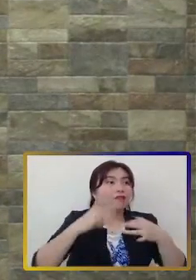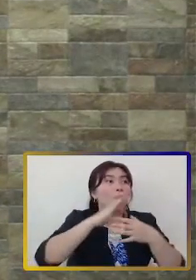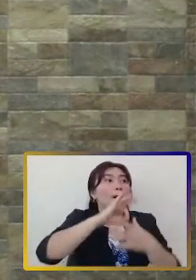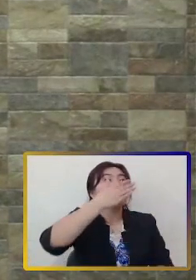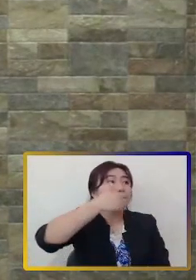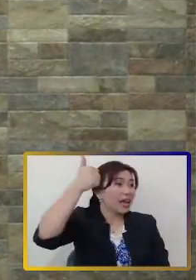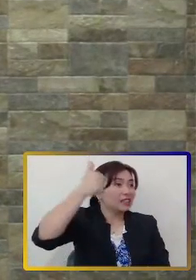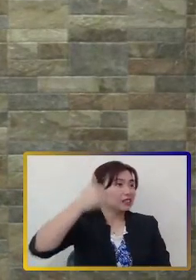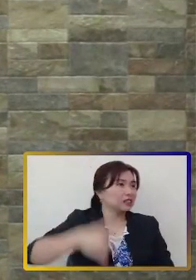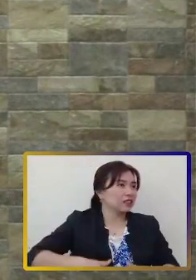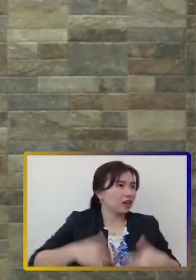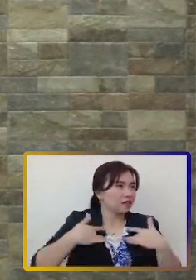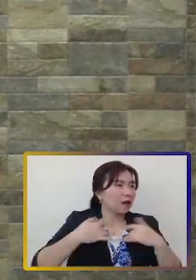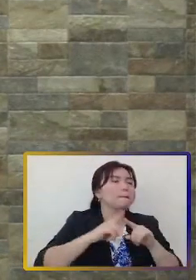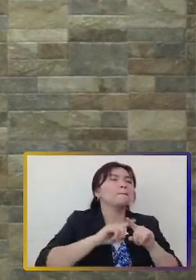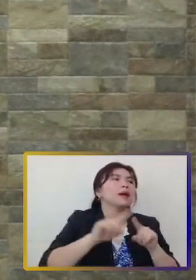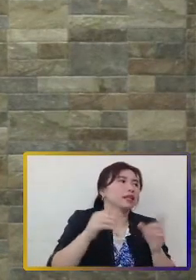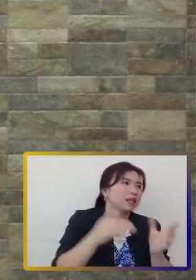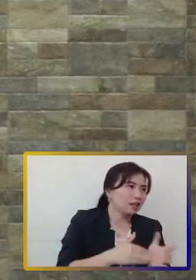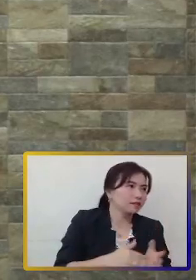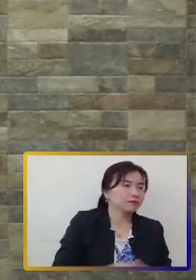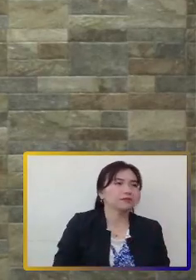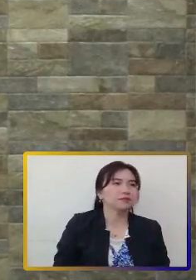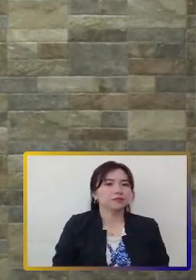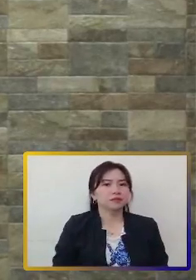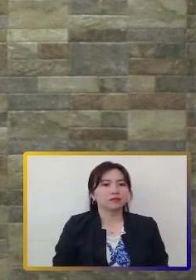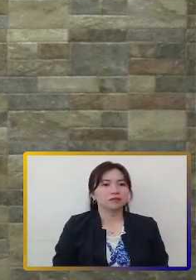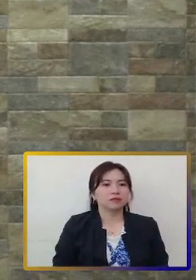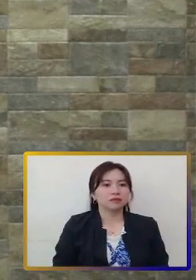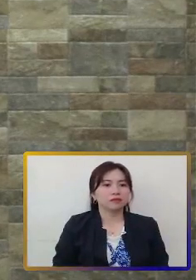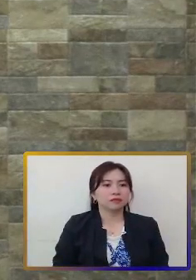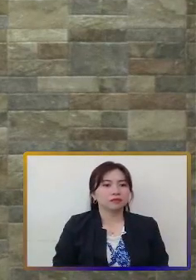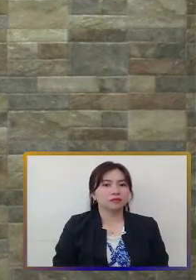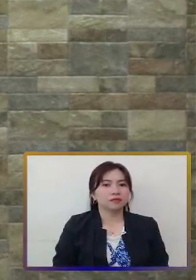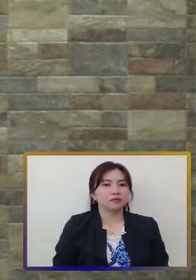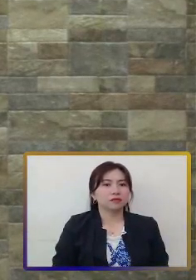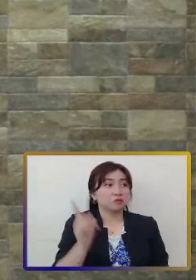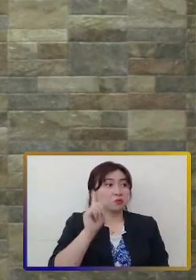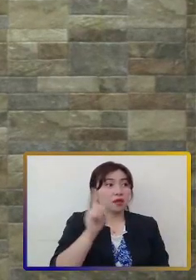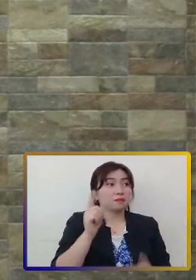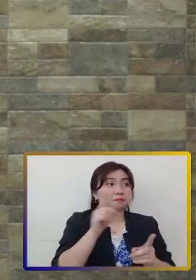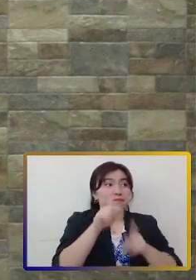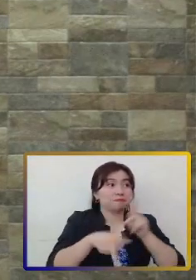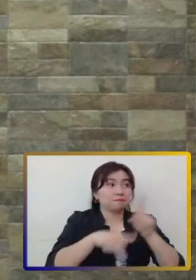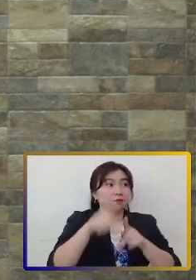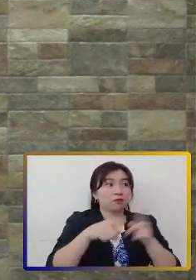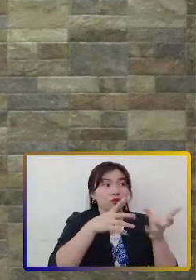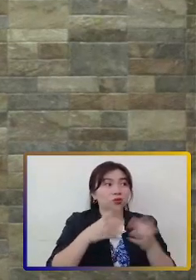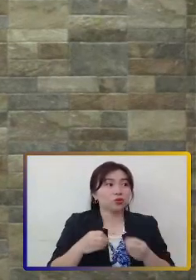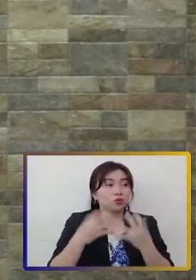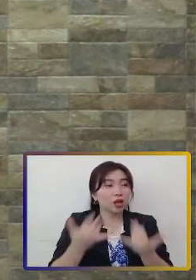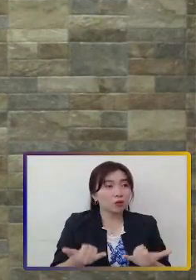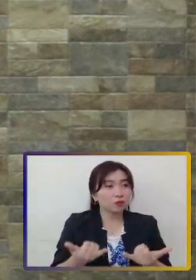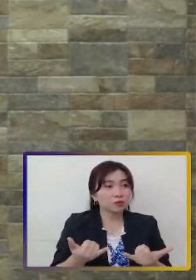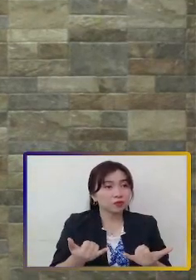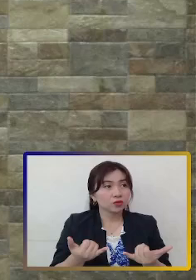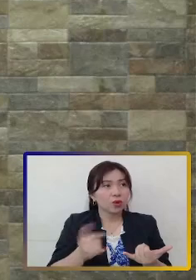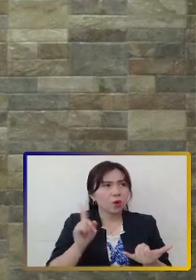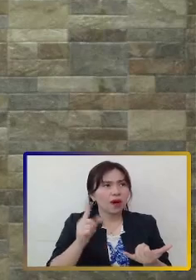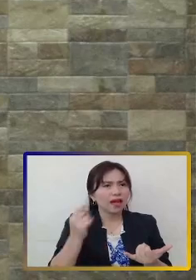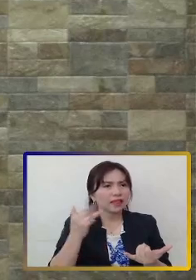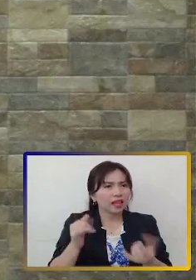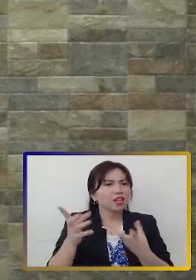ell but breen Sabi ko nga they even para mas makasiguro pa para makasiguro pa Meron pa tayong tinatawag